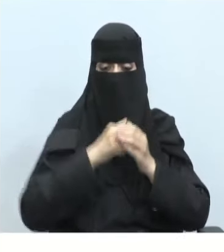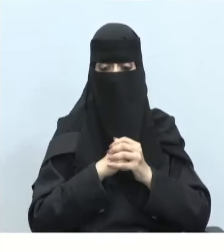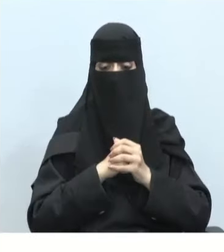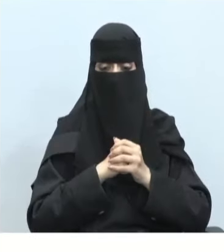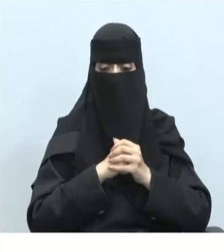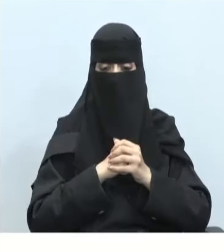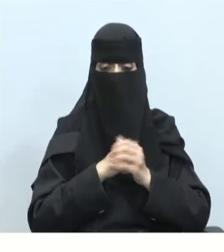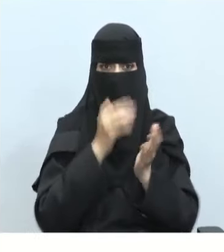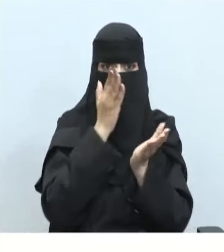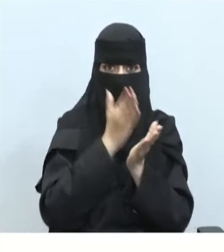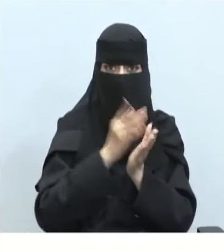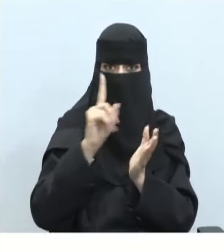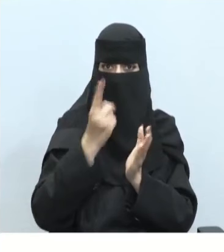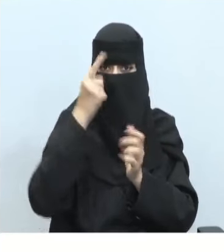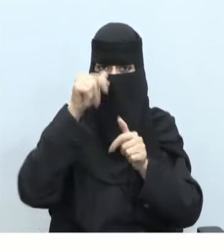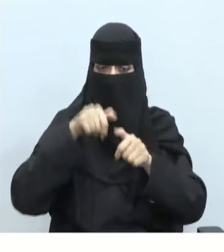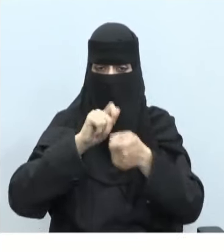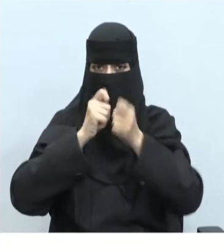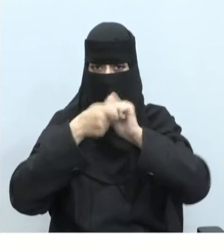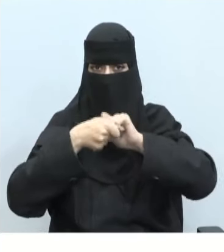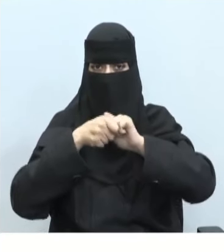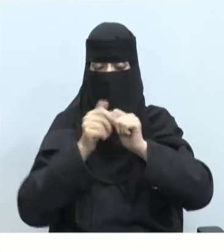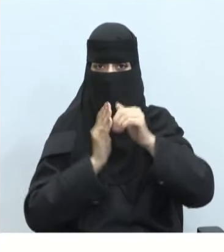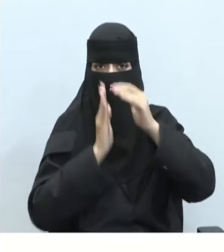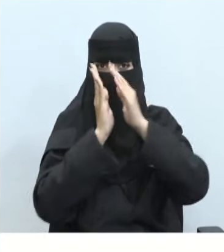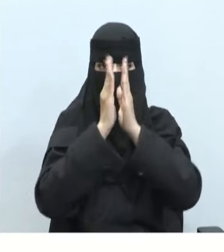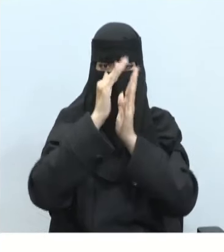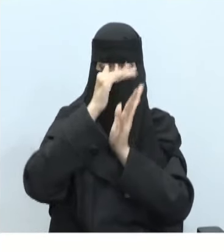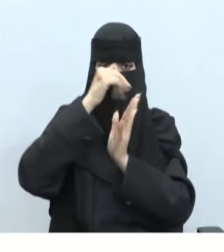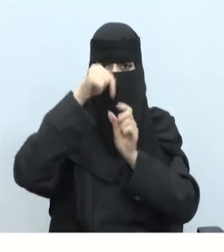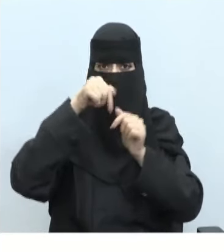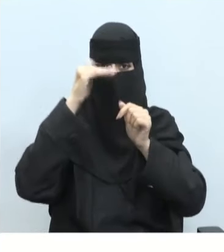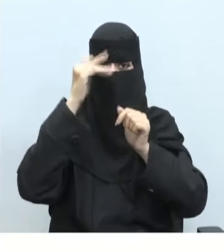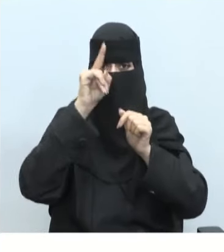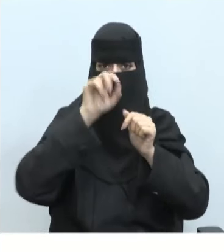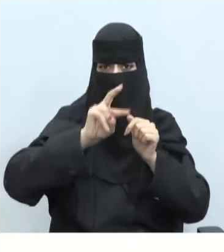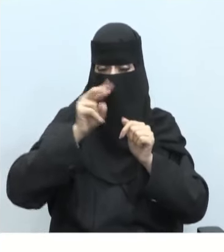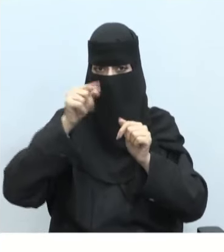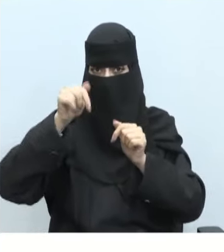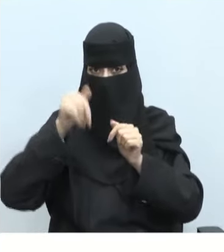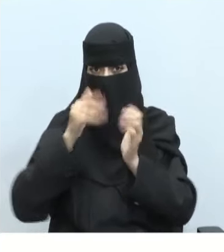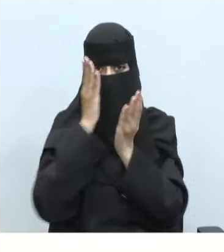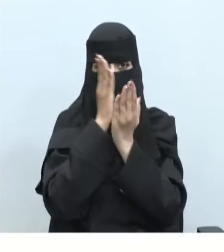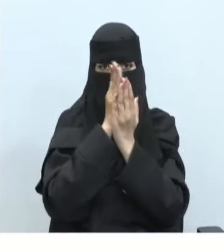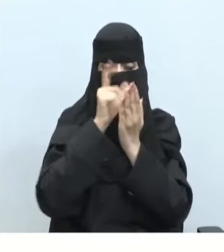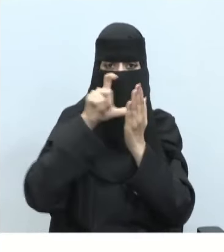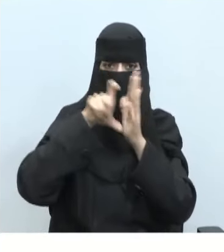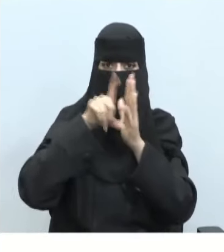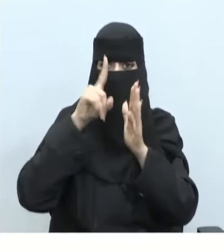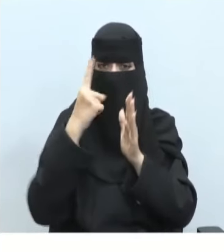المستند الطريقه الوحيده لتغيير اتجاه النص في الخليه هي الضغط فوق زر اتجاه النص